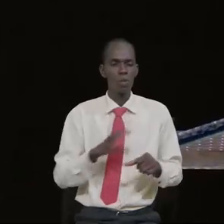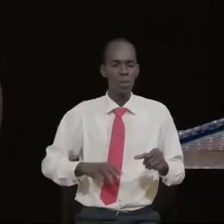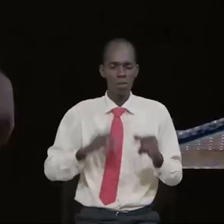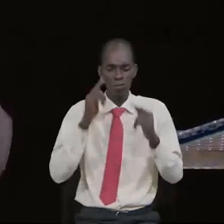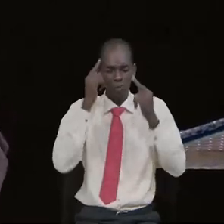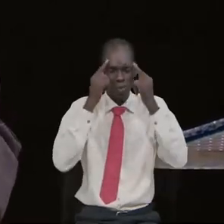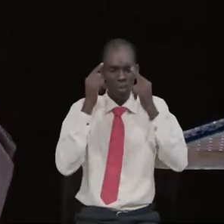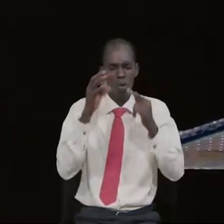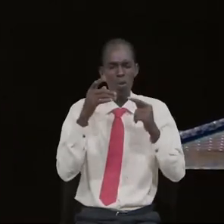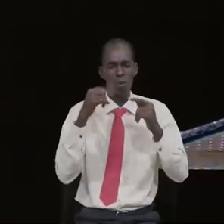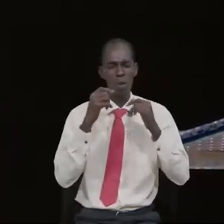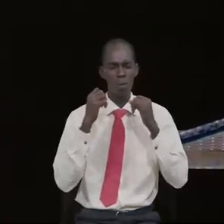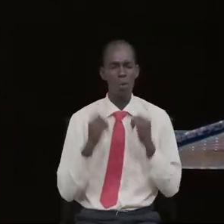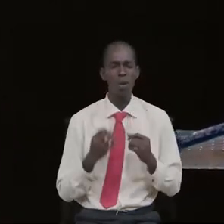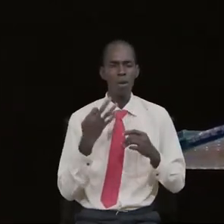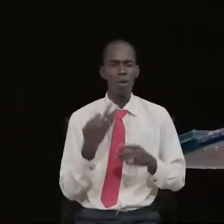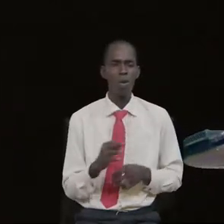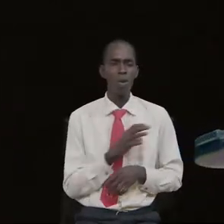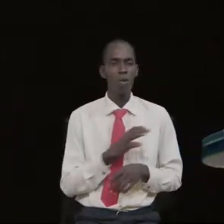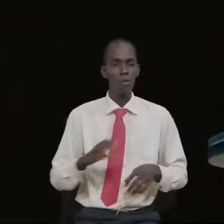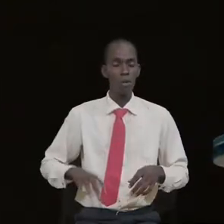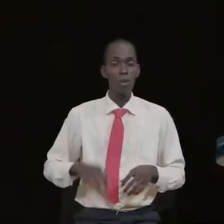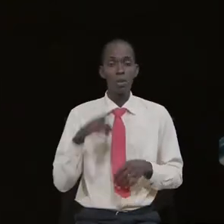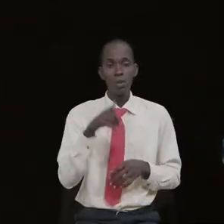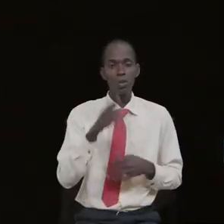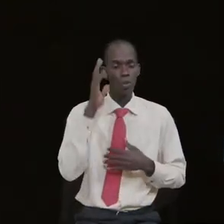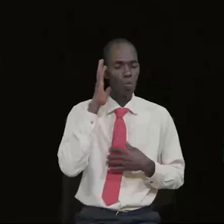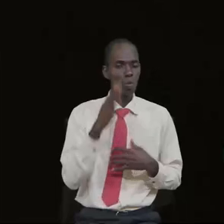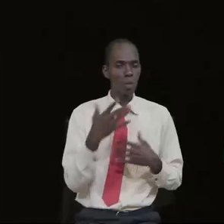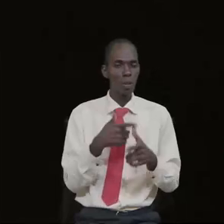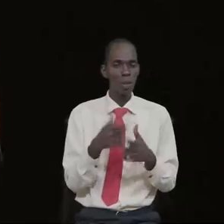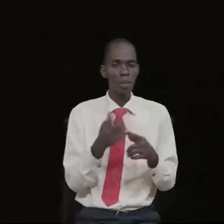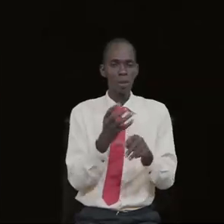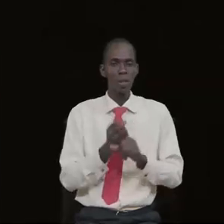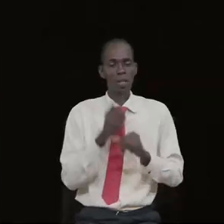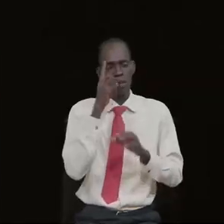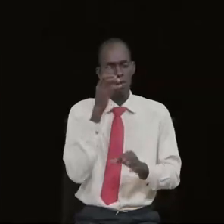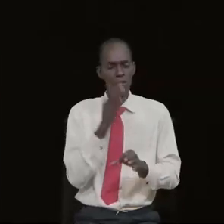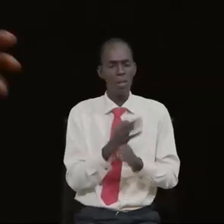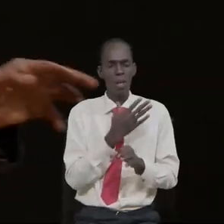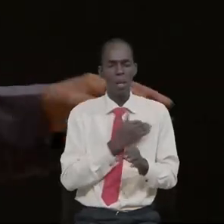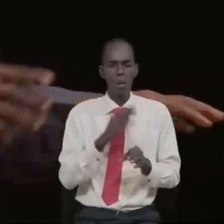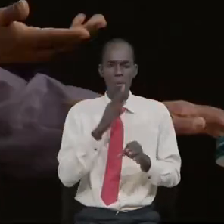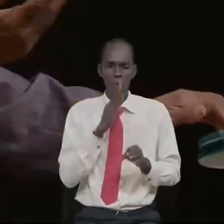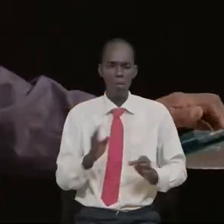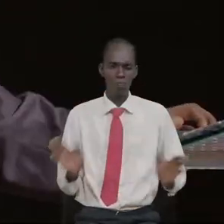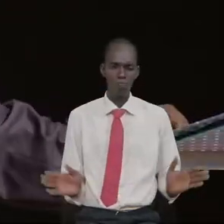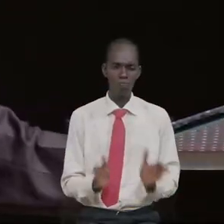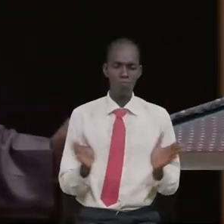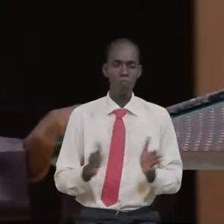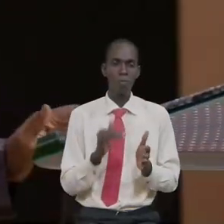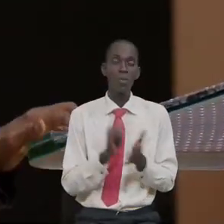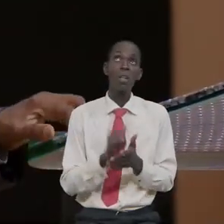puissance de Christ. Vous aurez la foi, vous serez persuadé, convaincu que Dieu accomplira tout ce qu'il a